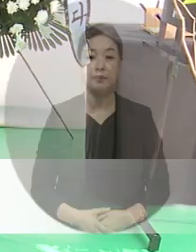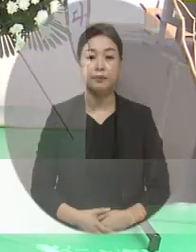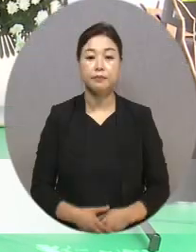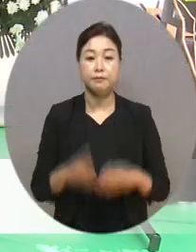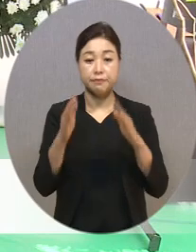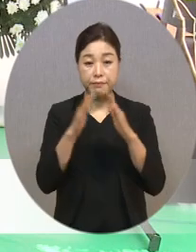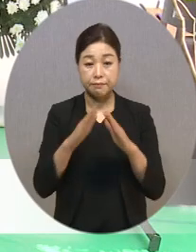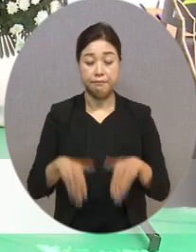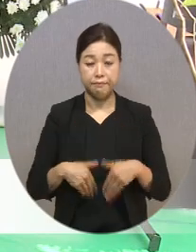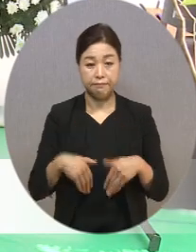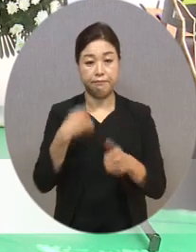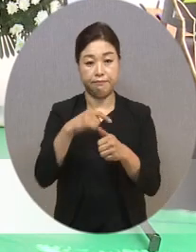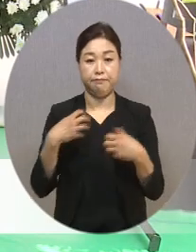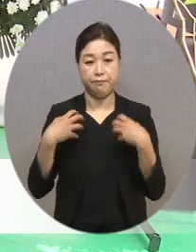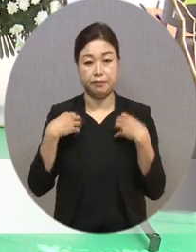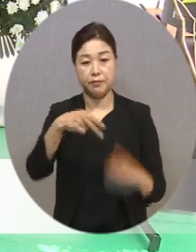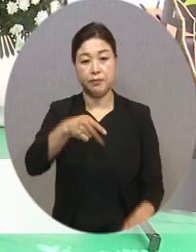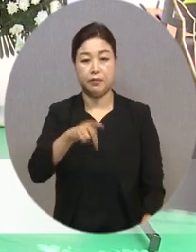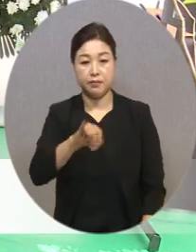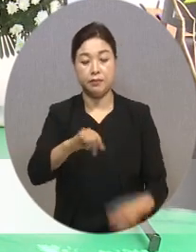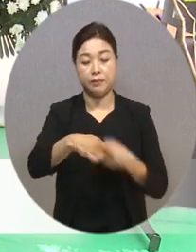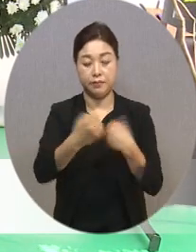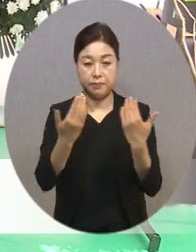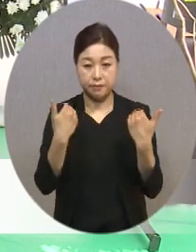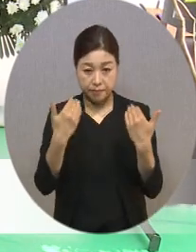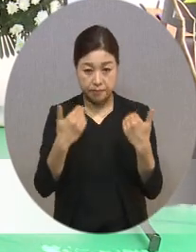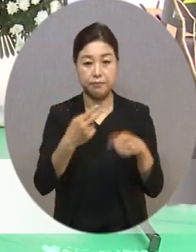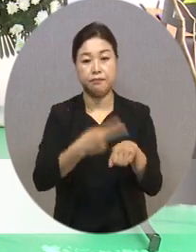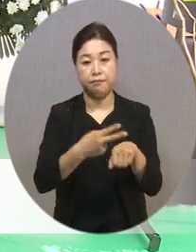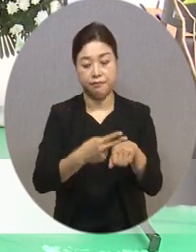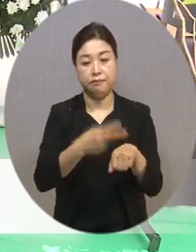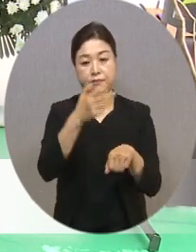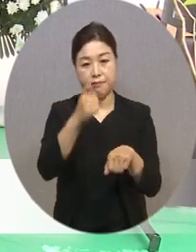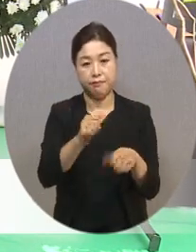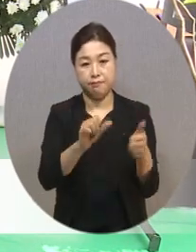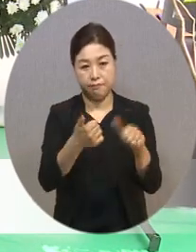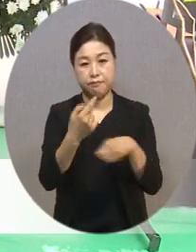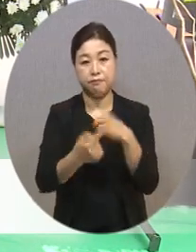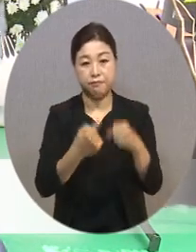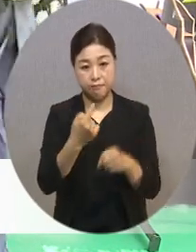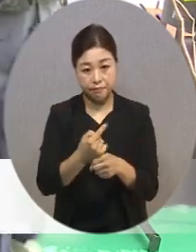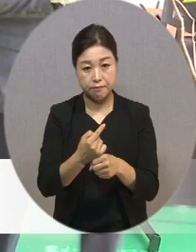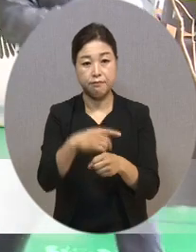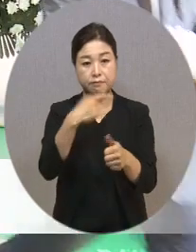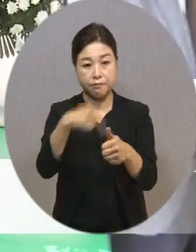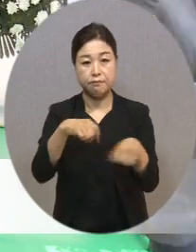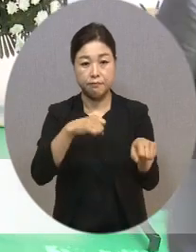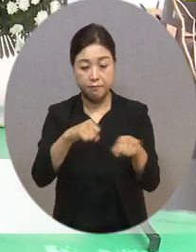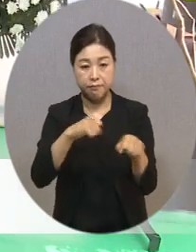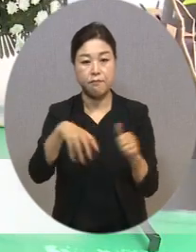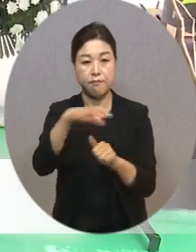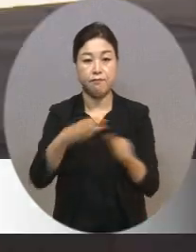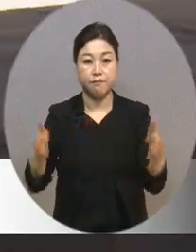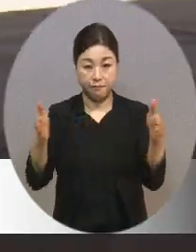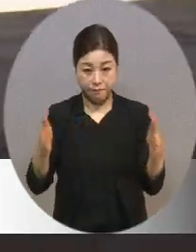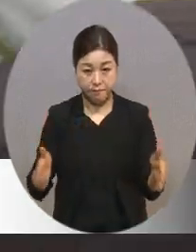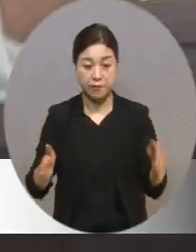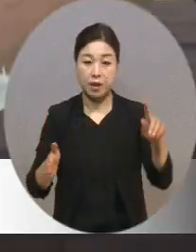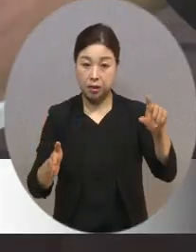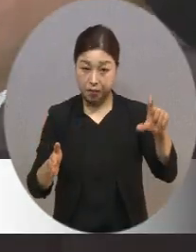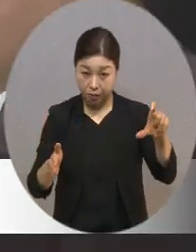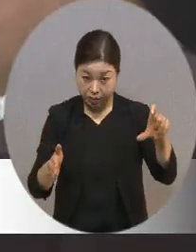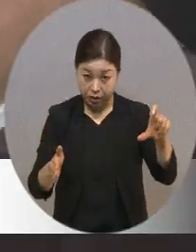전라남도 교육청이 서희초 교사 순직 1주기를 맞아 교육활동 보호조간을 지난 15일부터